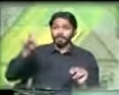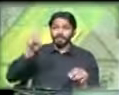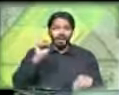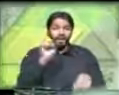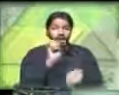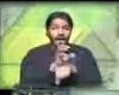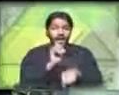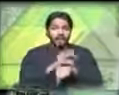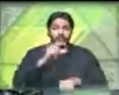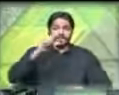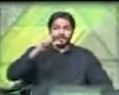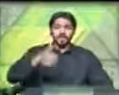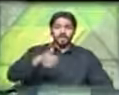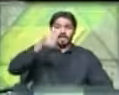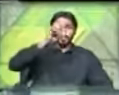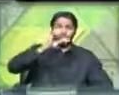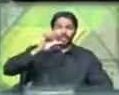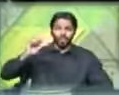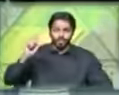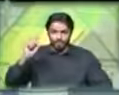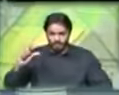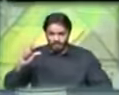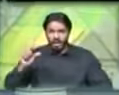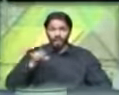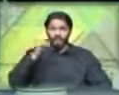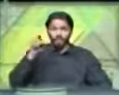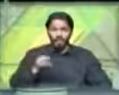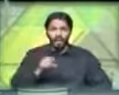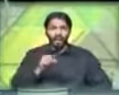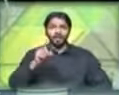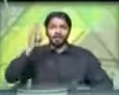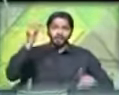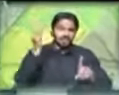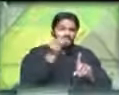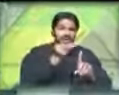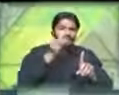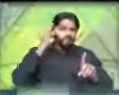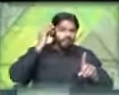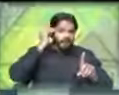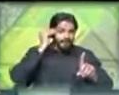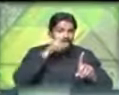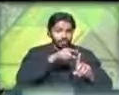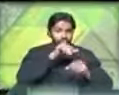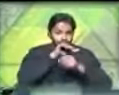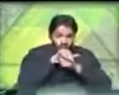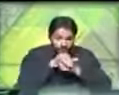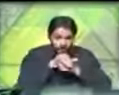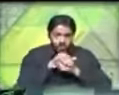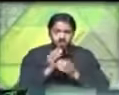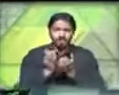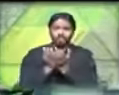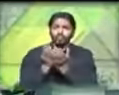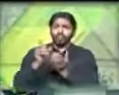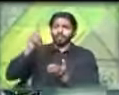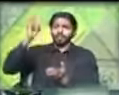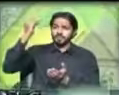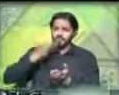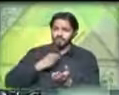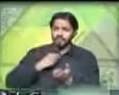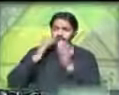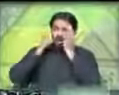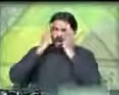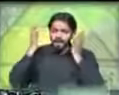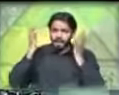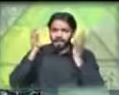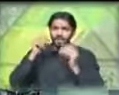السلام وكما فهم سليمان عليه السلام أن يعلمنا وأن يفهمنا، وأن نتضرع إليه جل جلاله